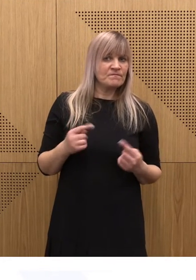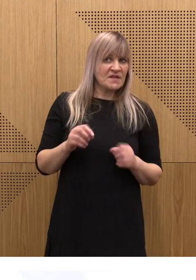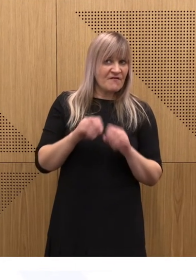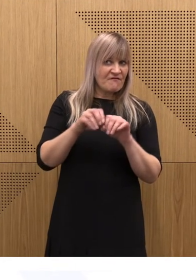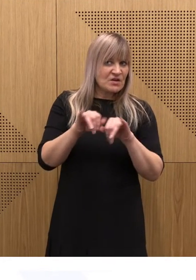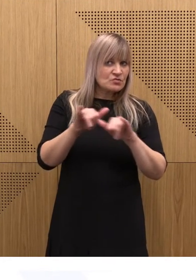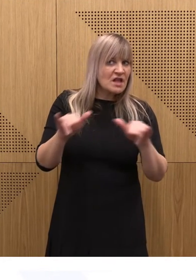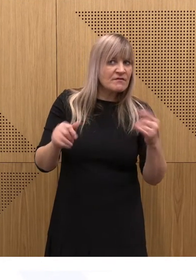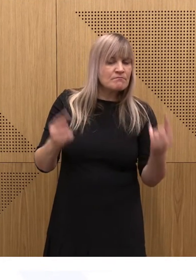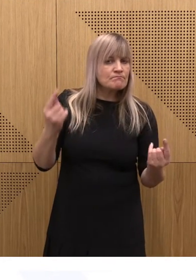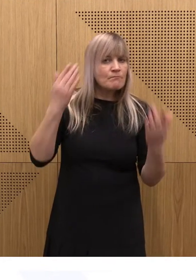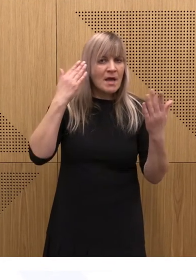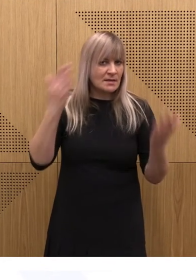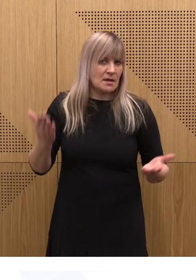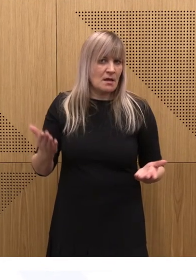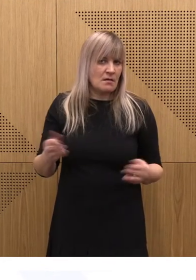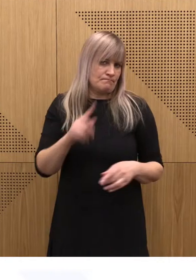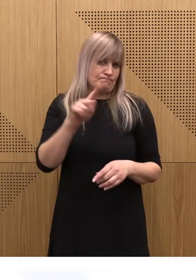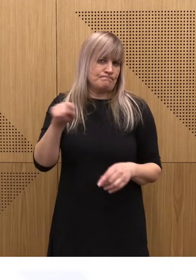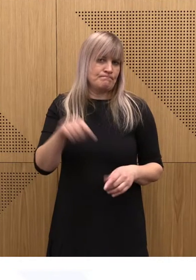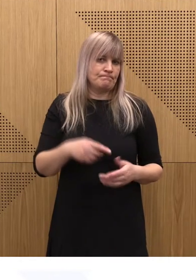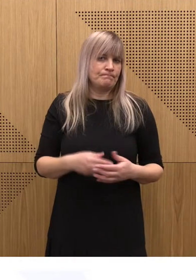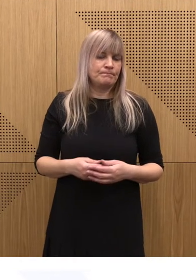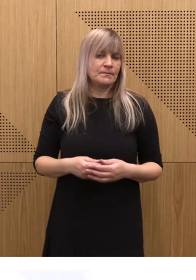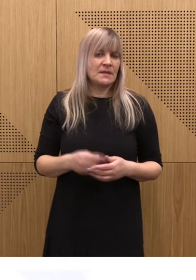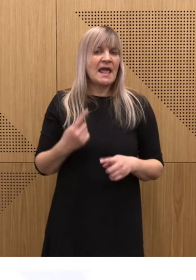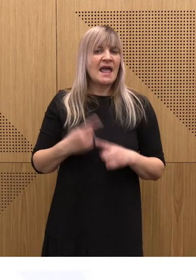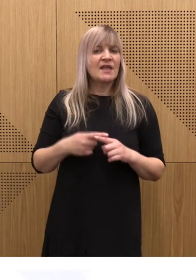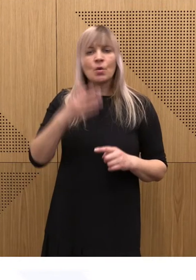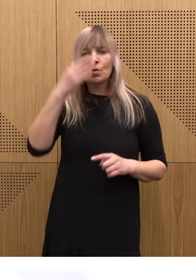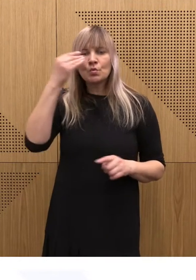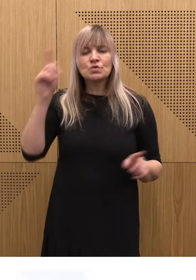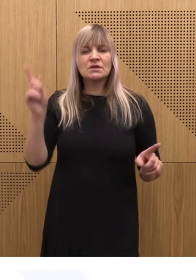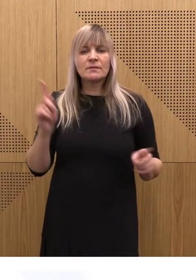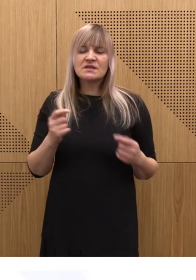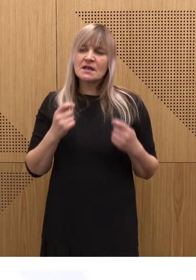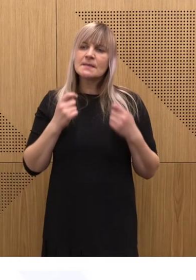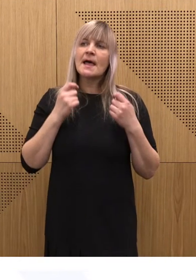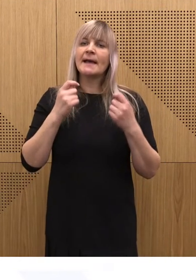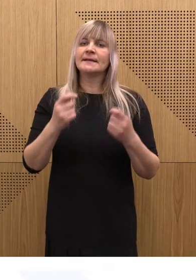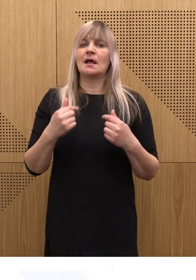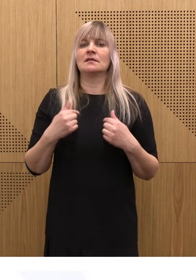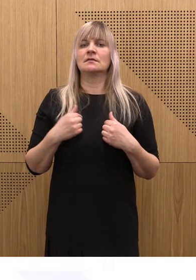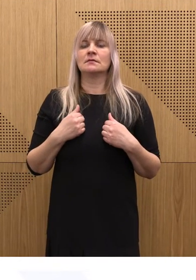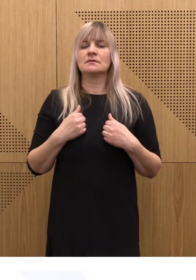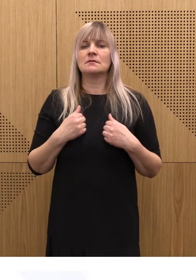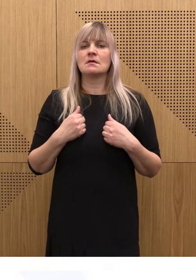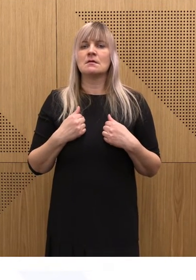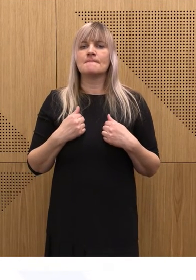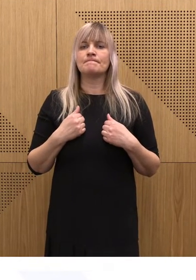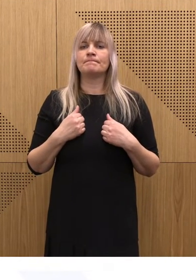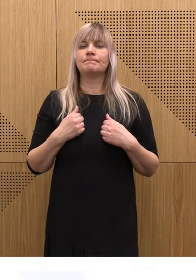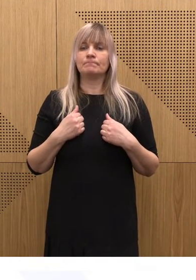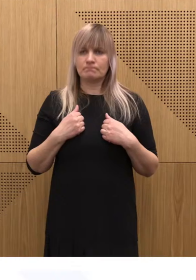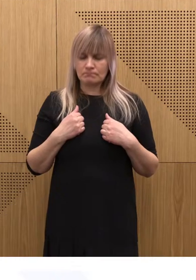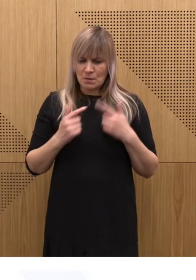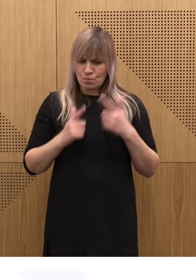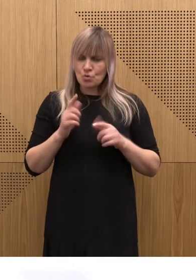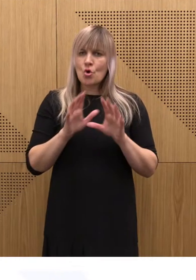levi. Kõige selle juures ei tohi, ma arvan, unustada, näidata igal juhul võimalikult, et me